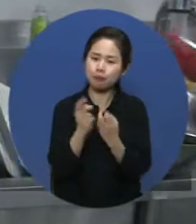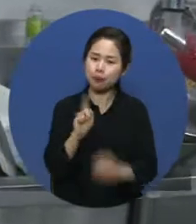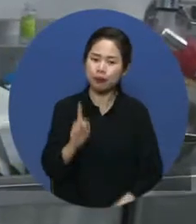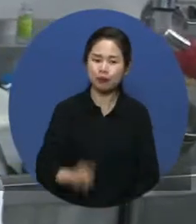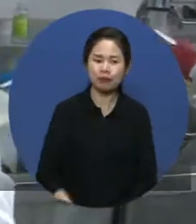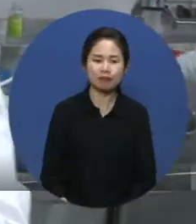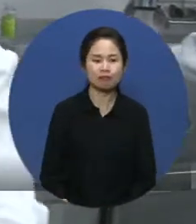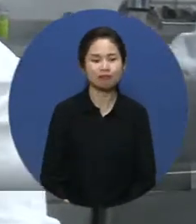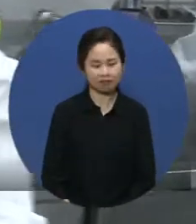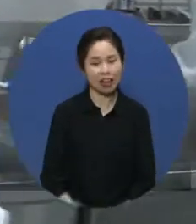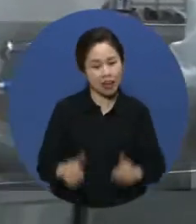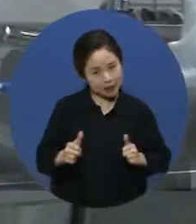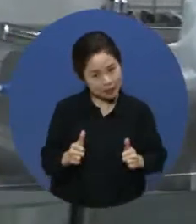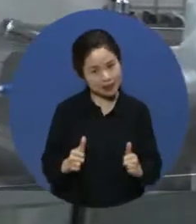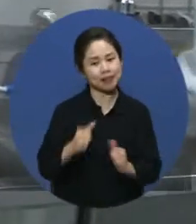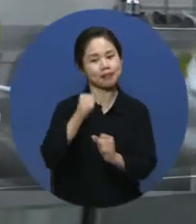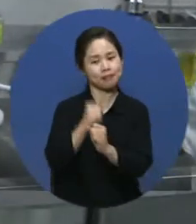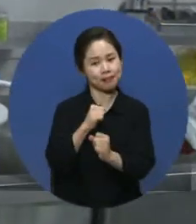열심히 만들어야